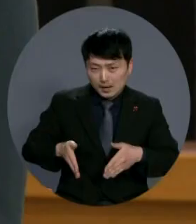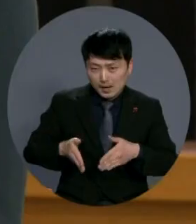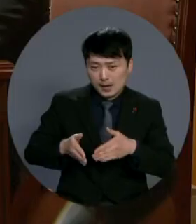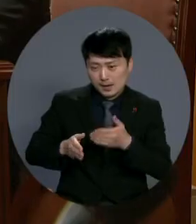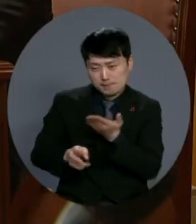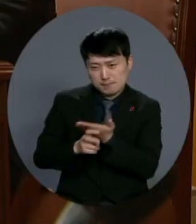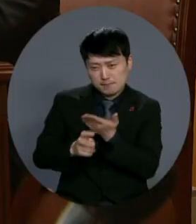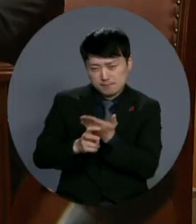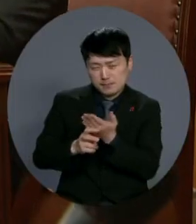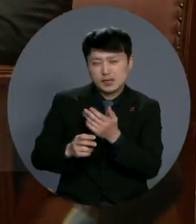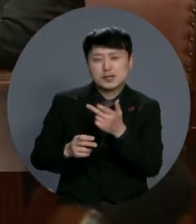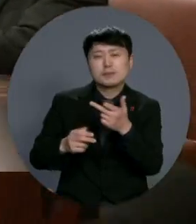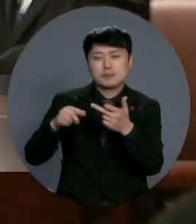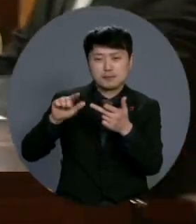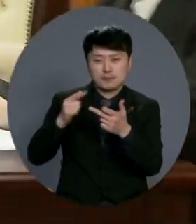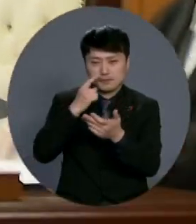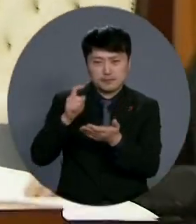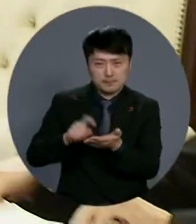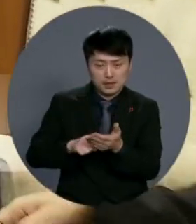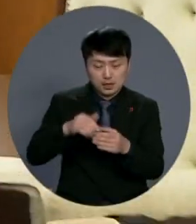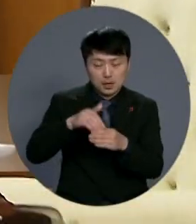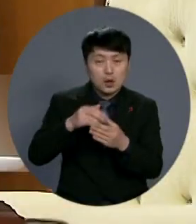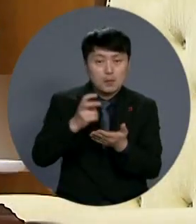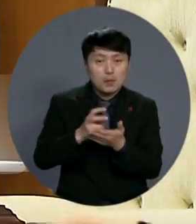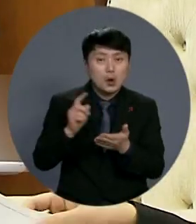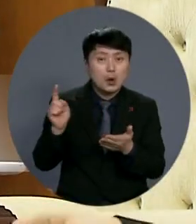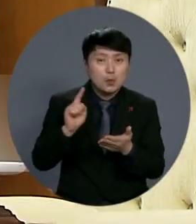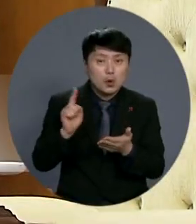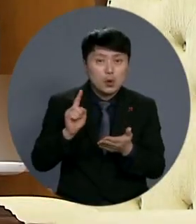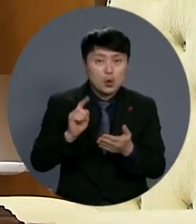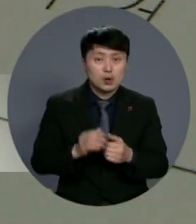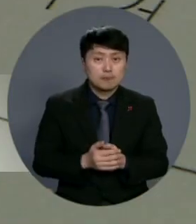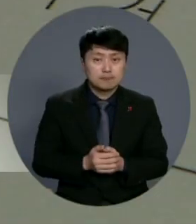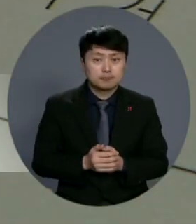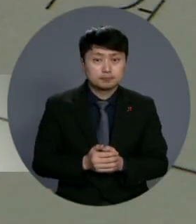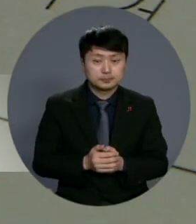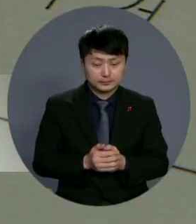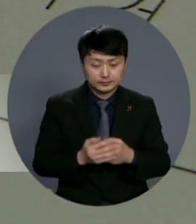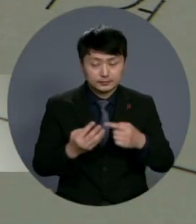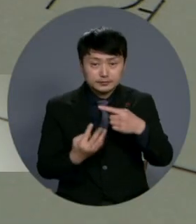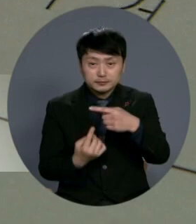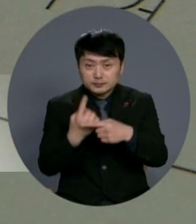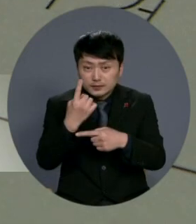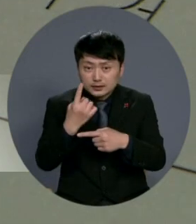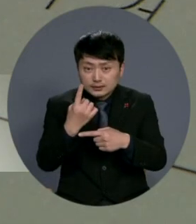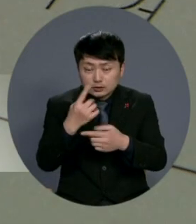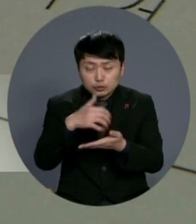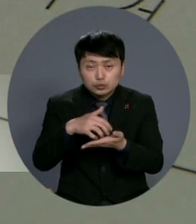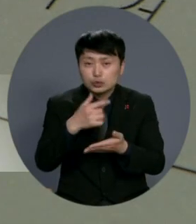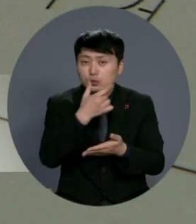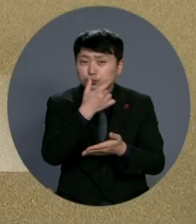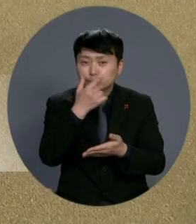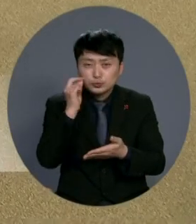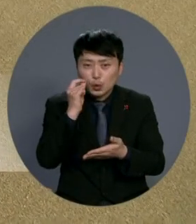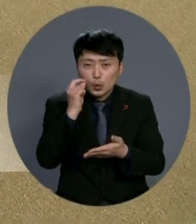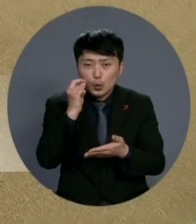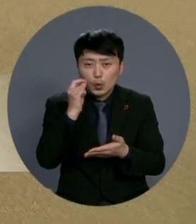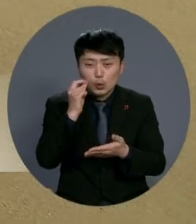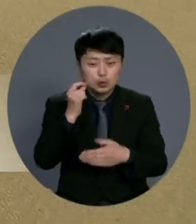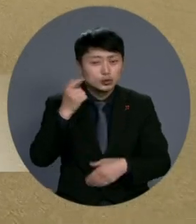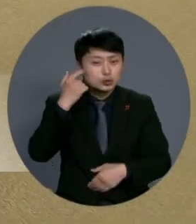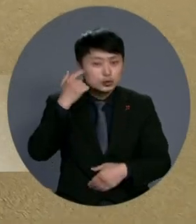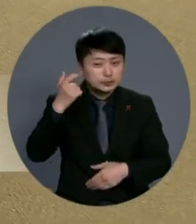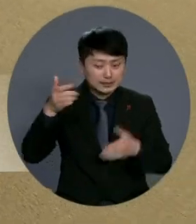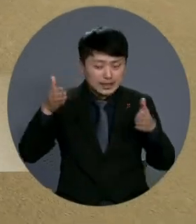겁니다. 공직선거법은 의원 정수의 4분의 1 이상 모자라는 경우 거론 확정일 기준 60일